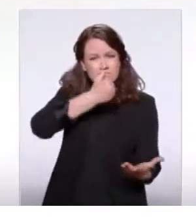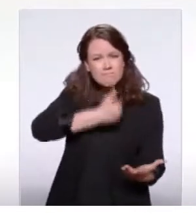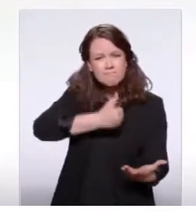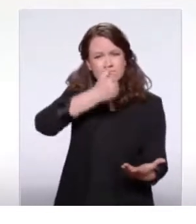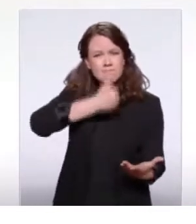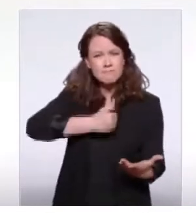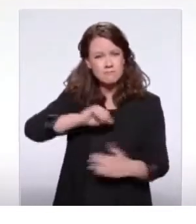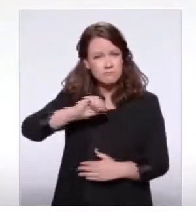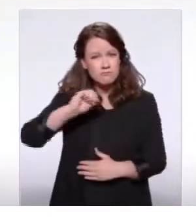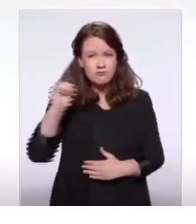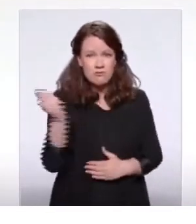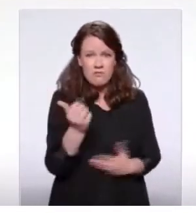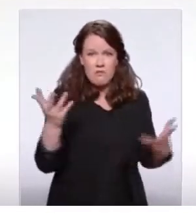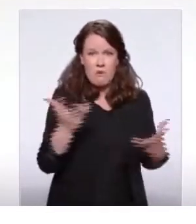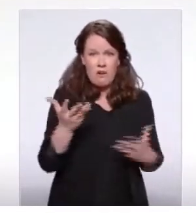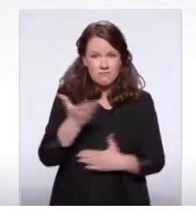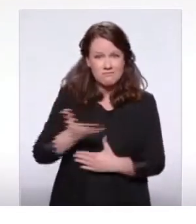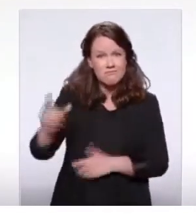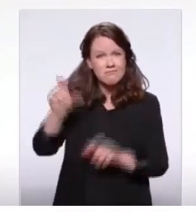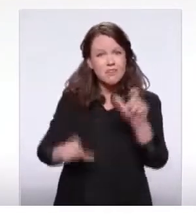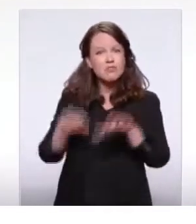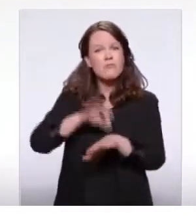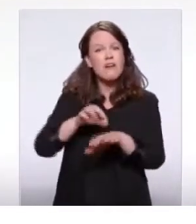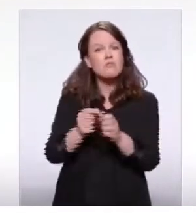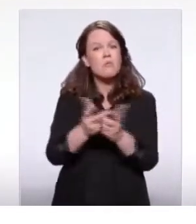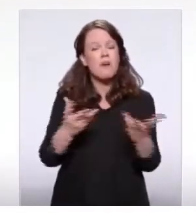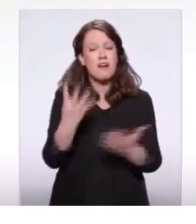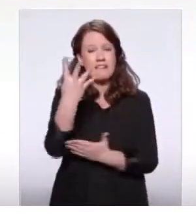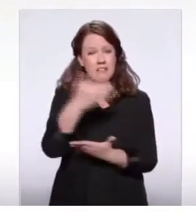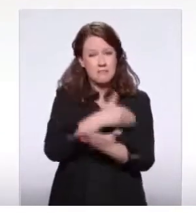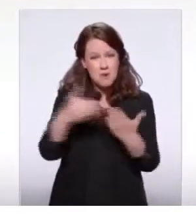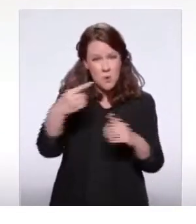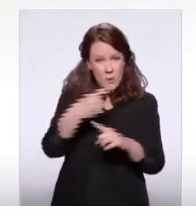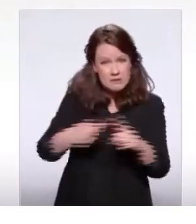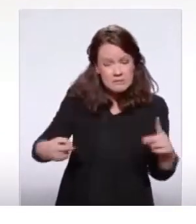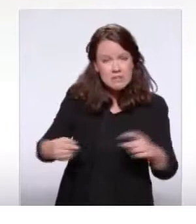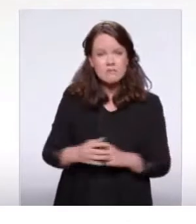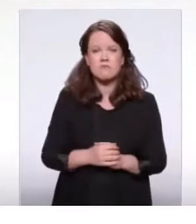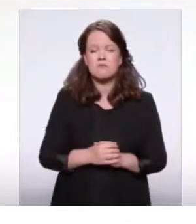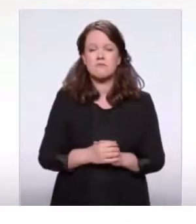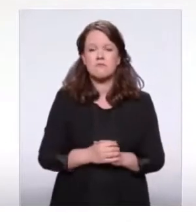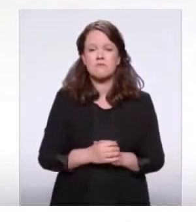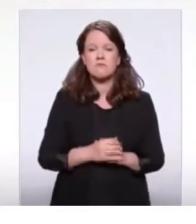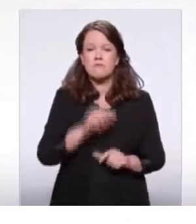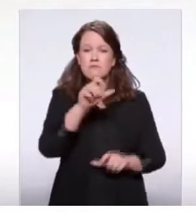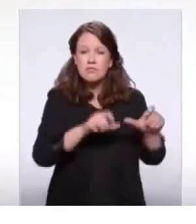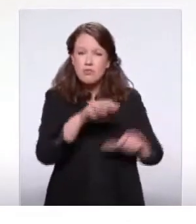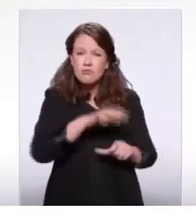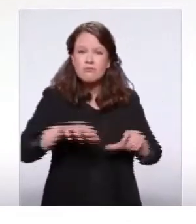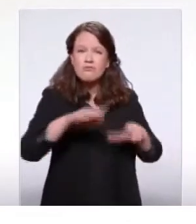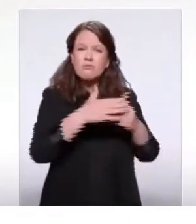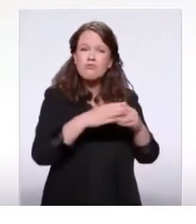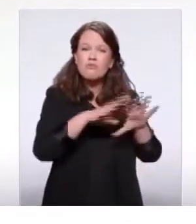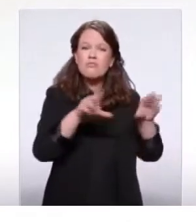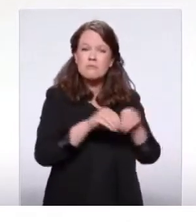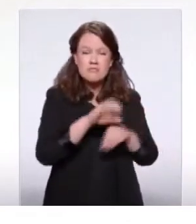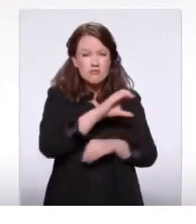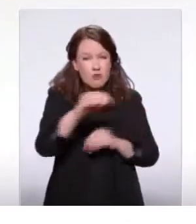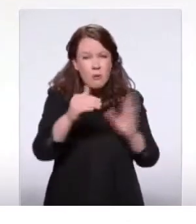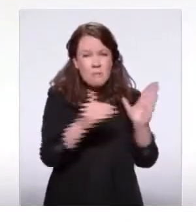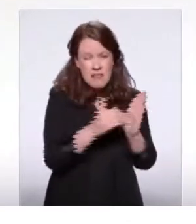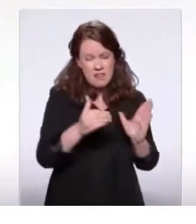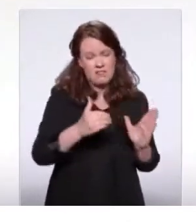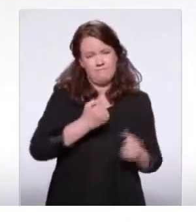moins 4,5 millions à contracter la maladie et où bientôt 100 000 familles auront été endeuillées. Un